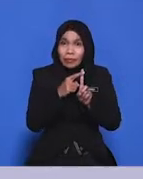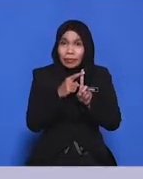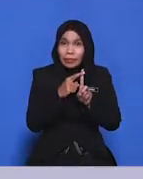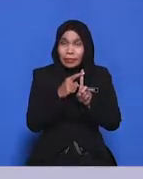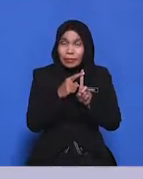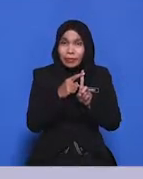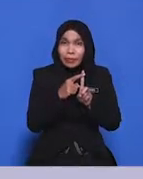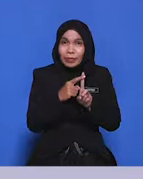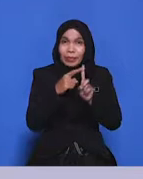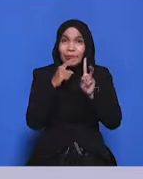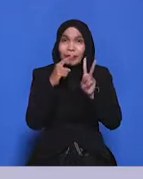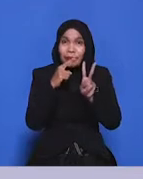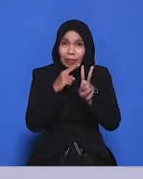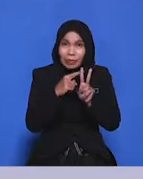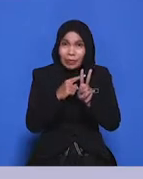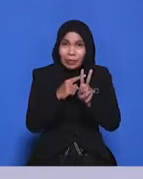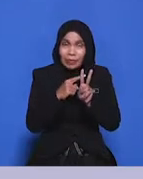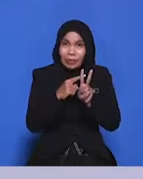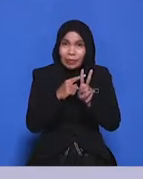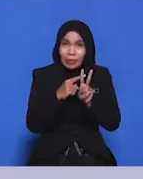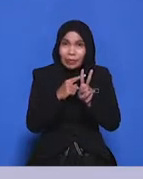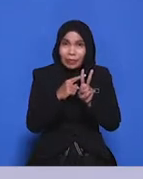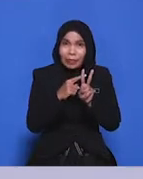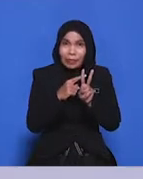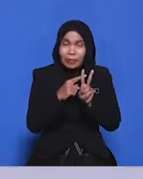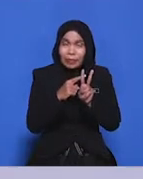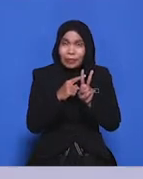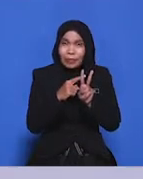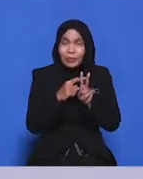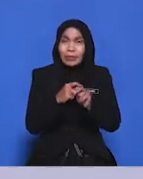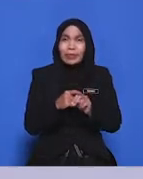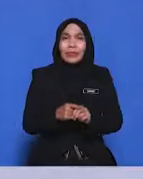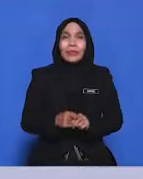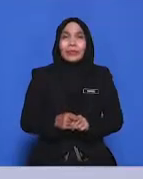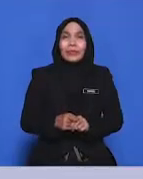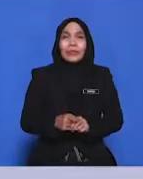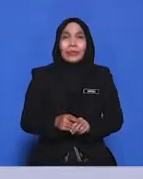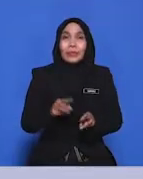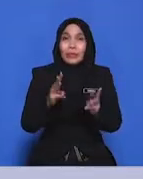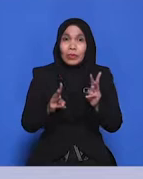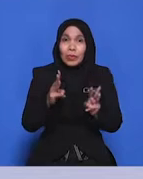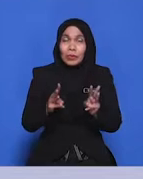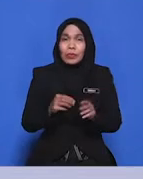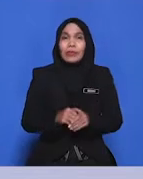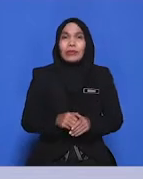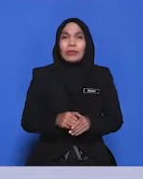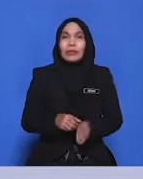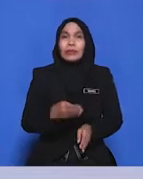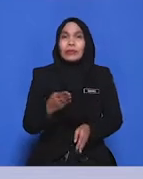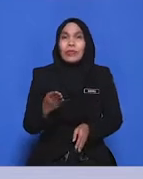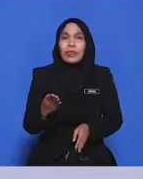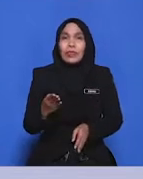di Mesir dan Akhbar Al-Khafiqin di London. Walaupun As-Sayyid